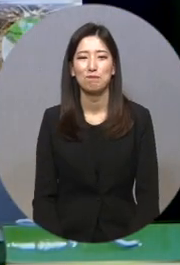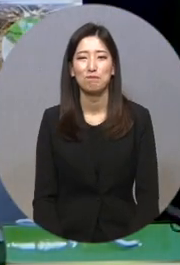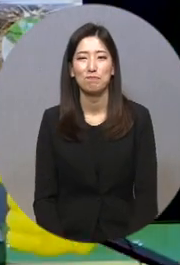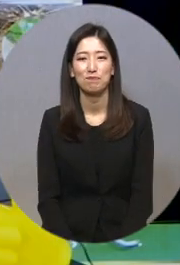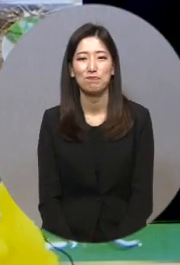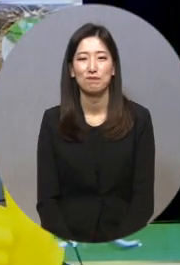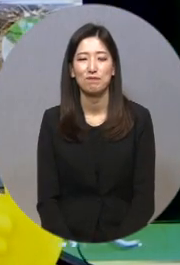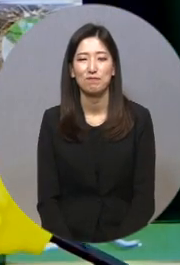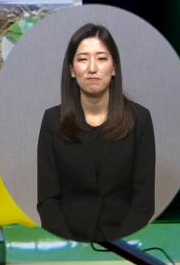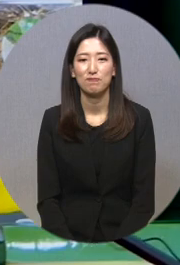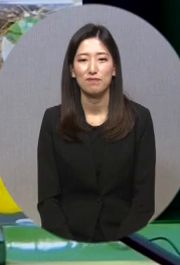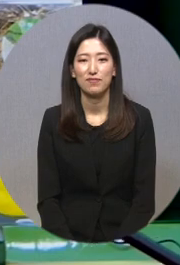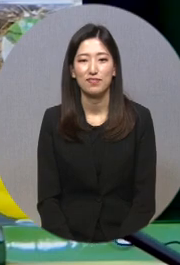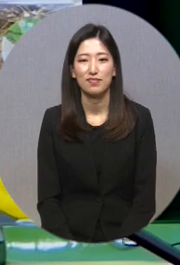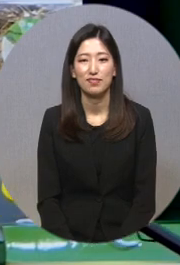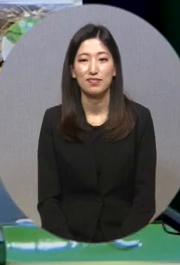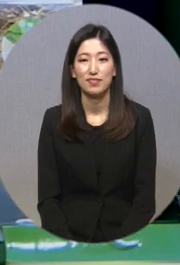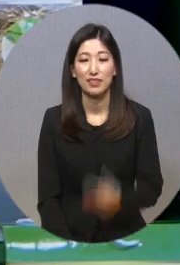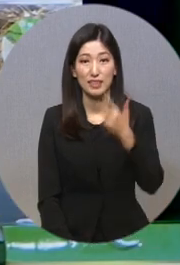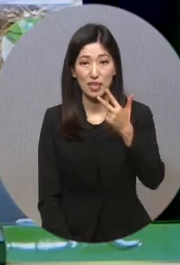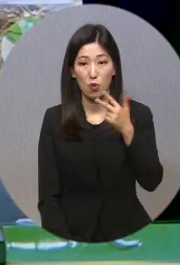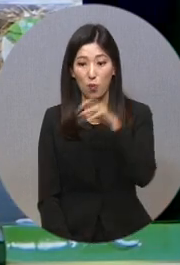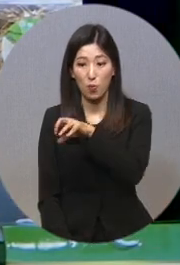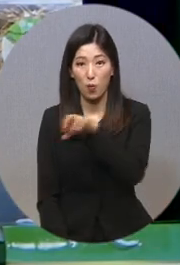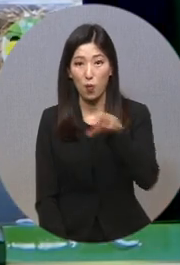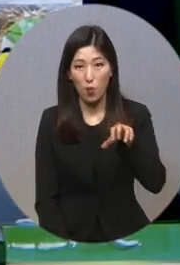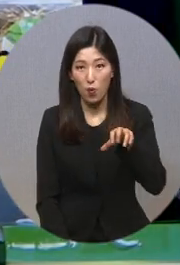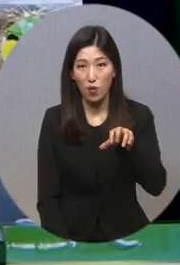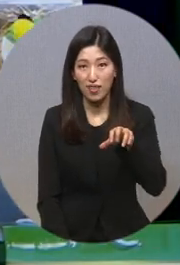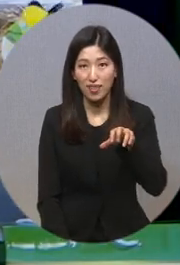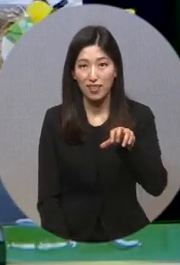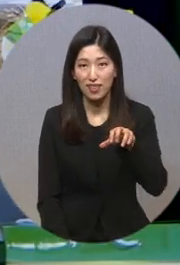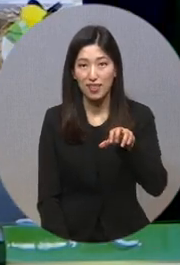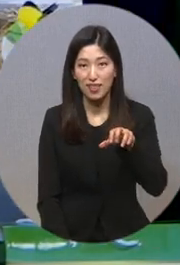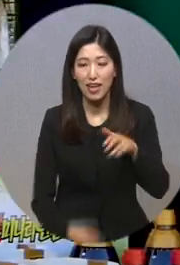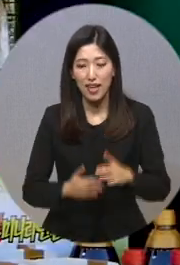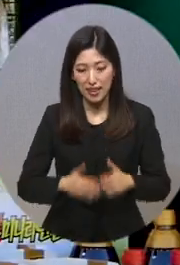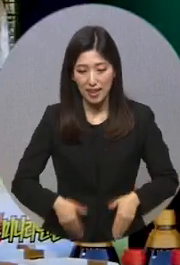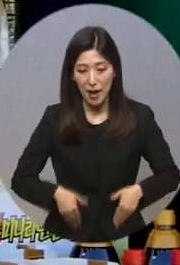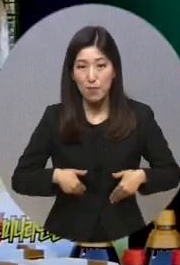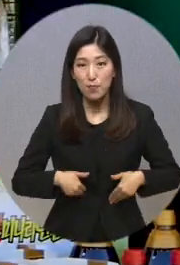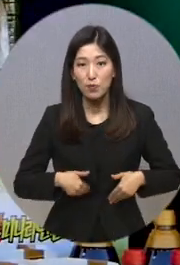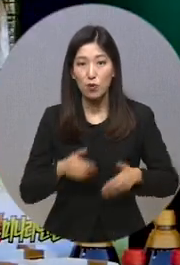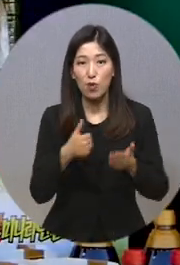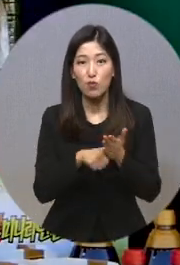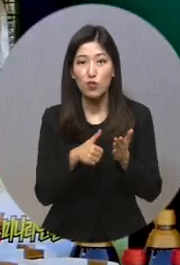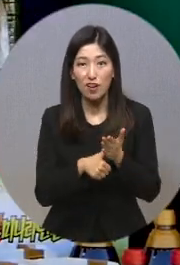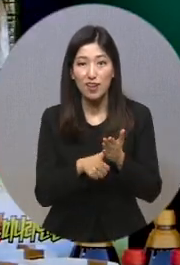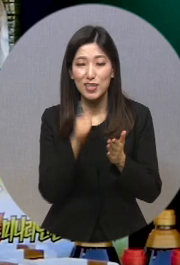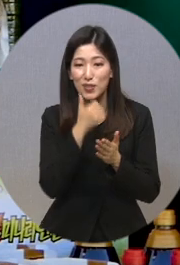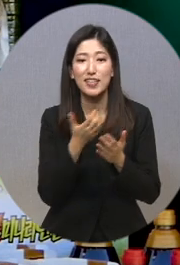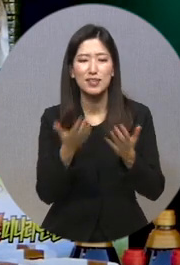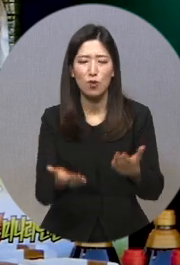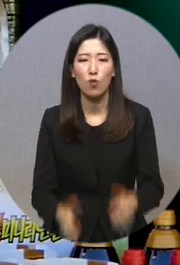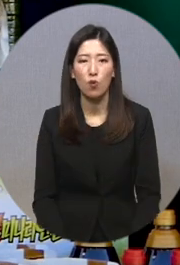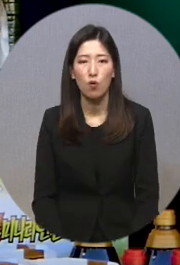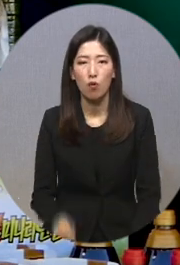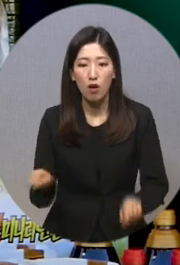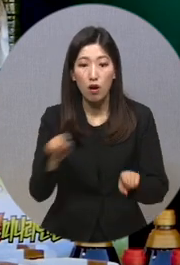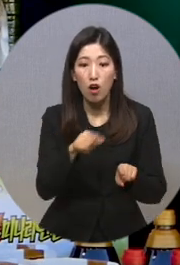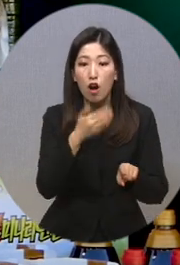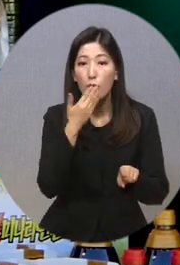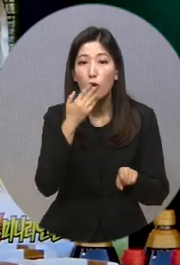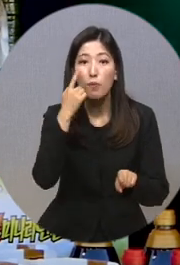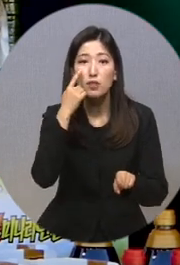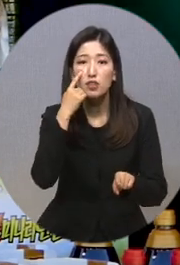저희가 7곳의 음식 이 먹거리를 소개해드렸는데 그나저나 오빠 오늘 네. 진짜 많은 것들